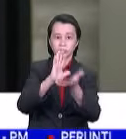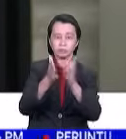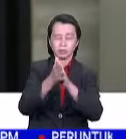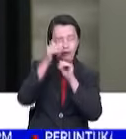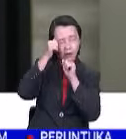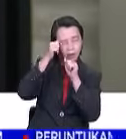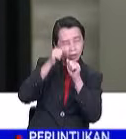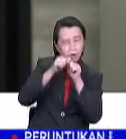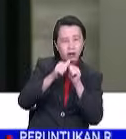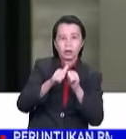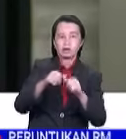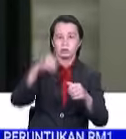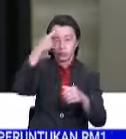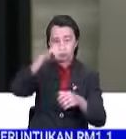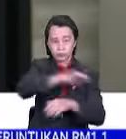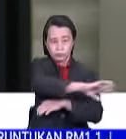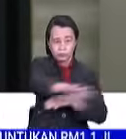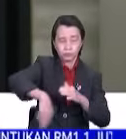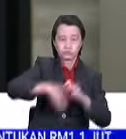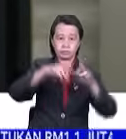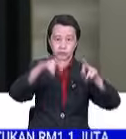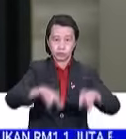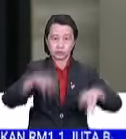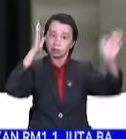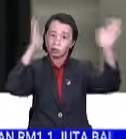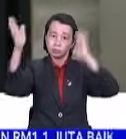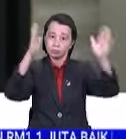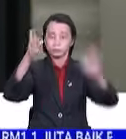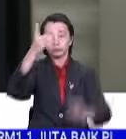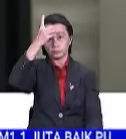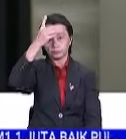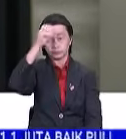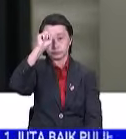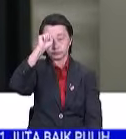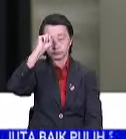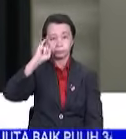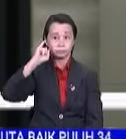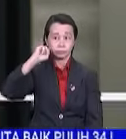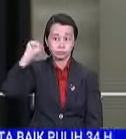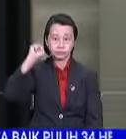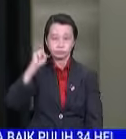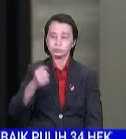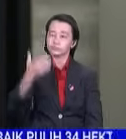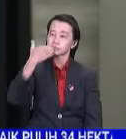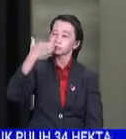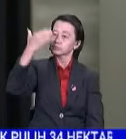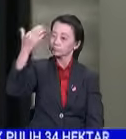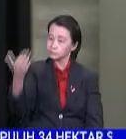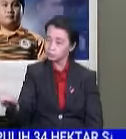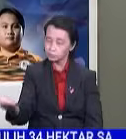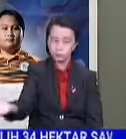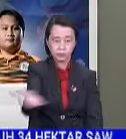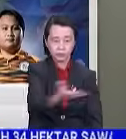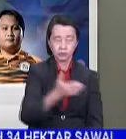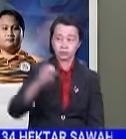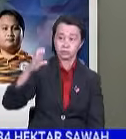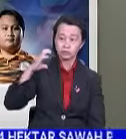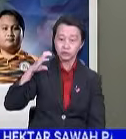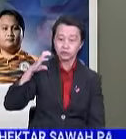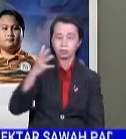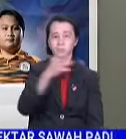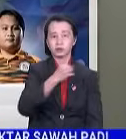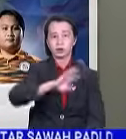momen paling berharga buat seluruh rakyat Malaysia Datuk Seri Ismail Sabri turut memberi penghargaan kepada para jurulatih